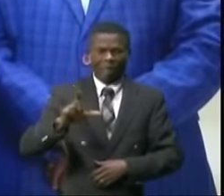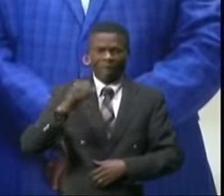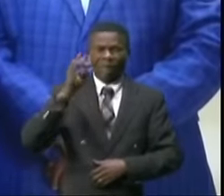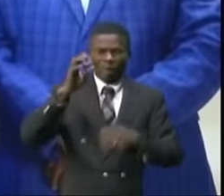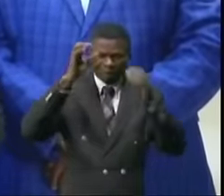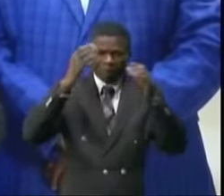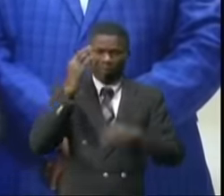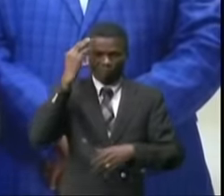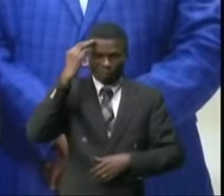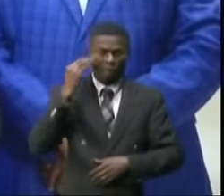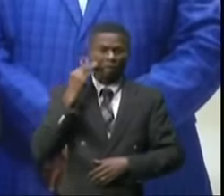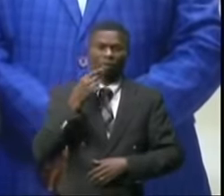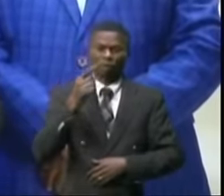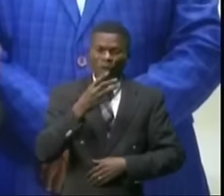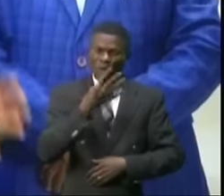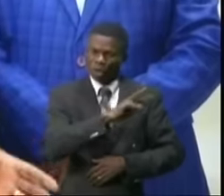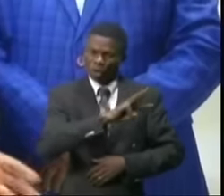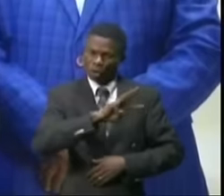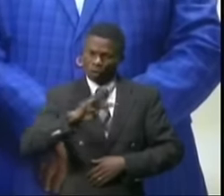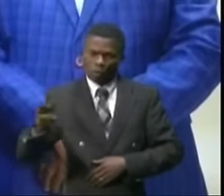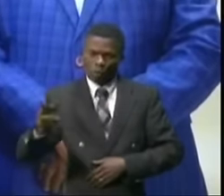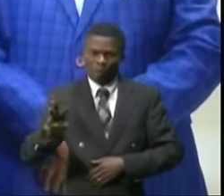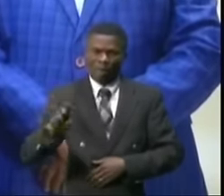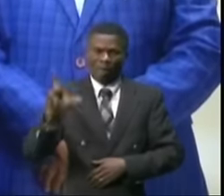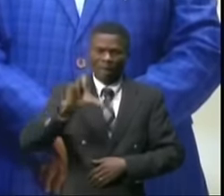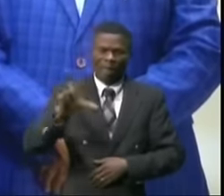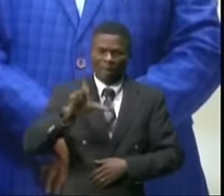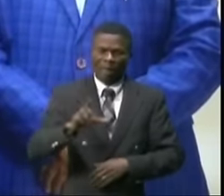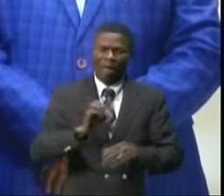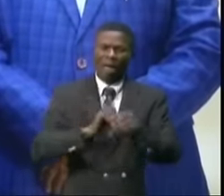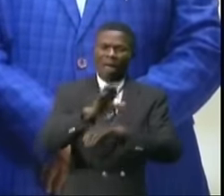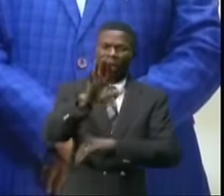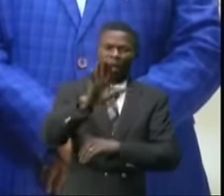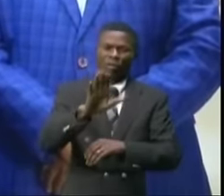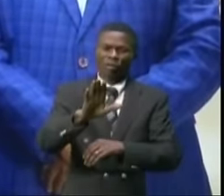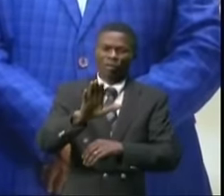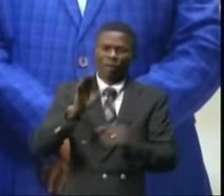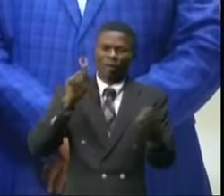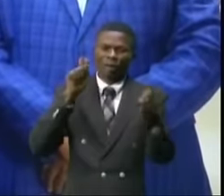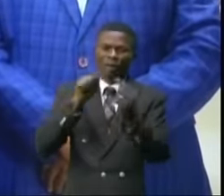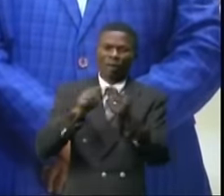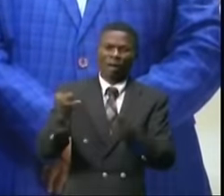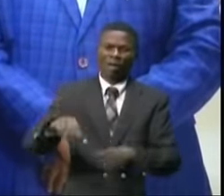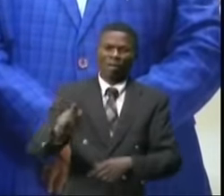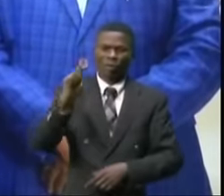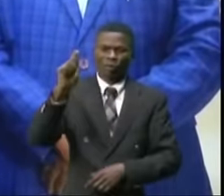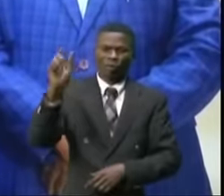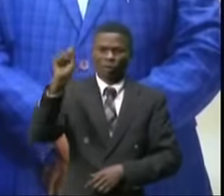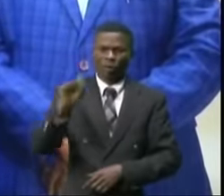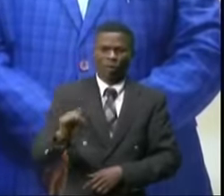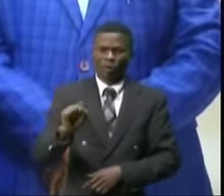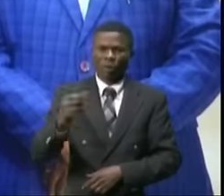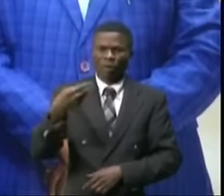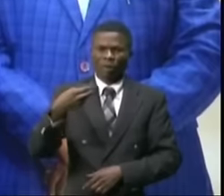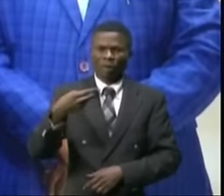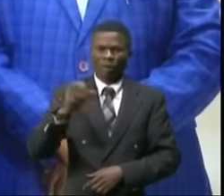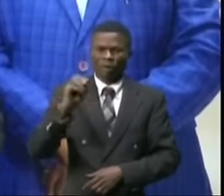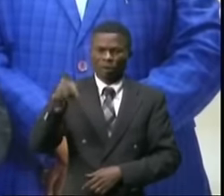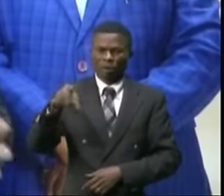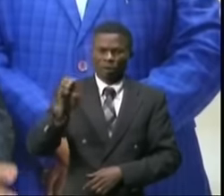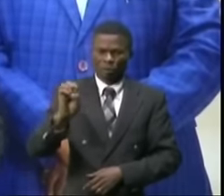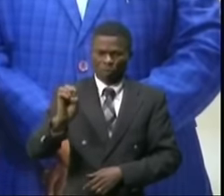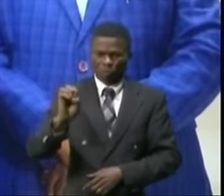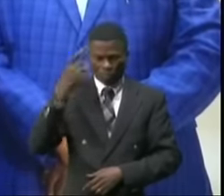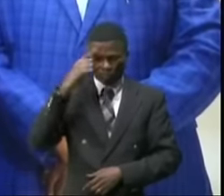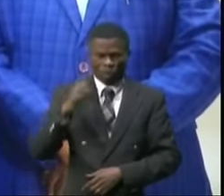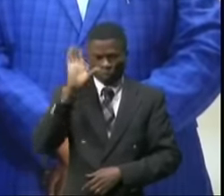dire, et dans ces 3000 mètres cubes, une grande partie va être acheminée vers la province orientale